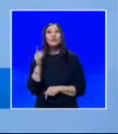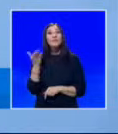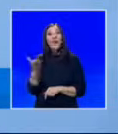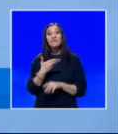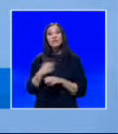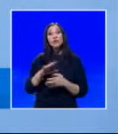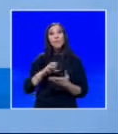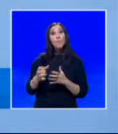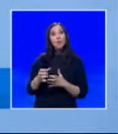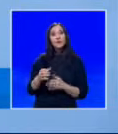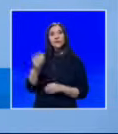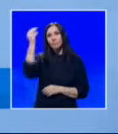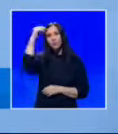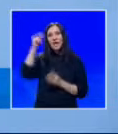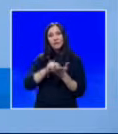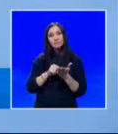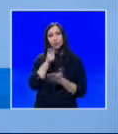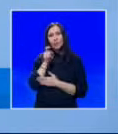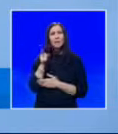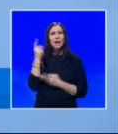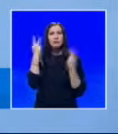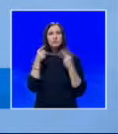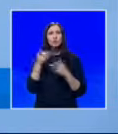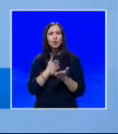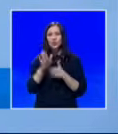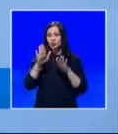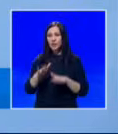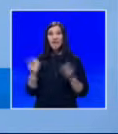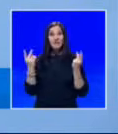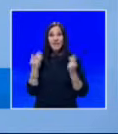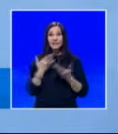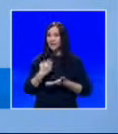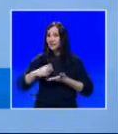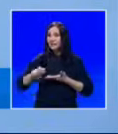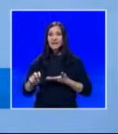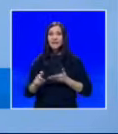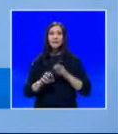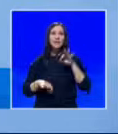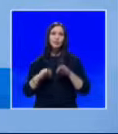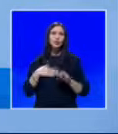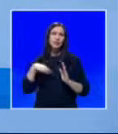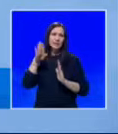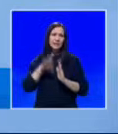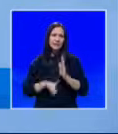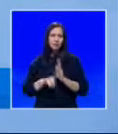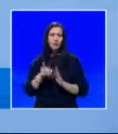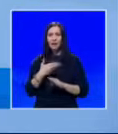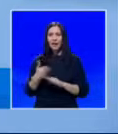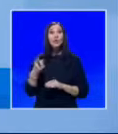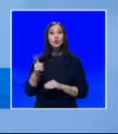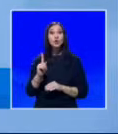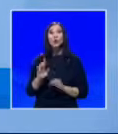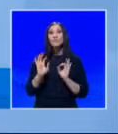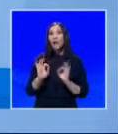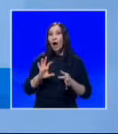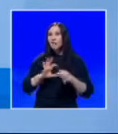В българския смисъл на думата. Те осъзнават, че по този начин те остават в играта и няма да излязат на избори, да имат нисък резултат и така нататък. А този, който в такава